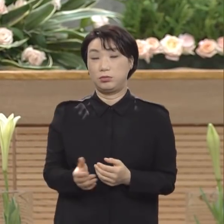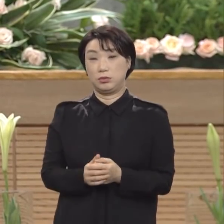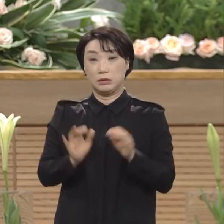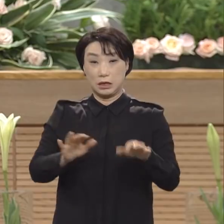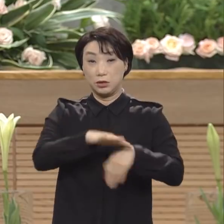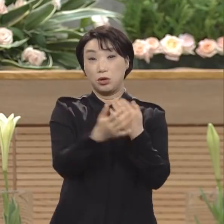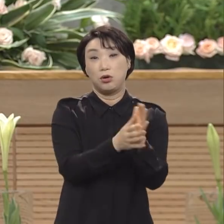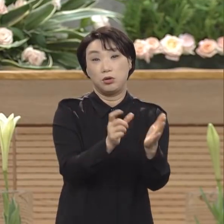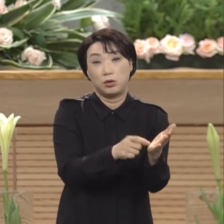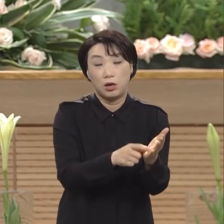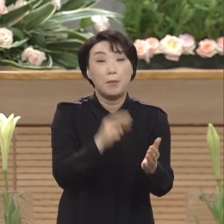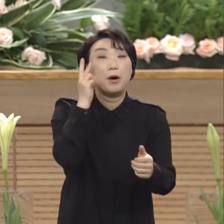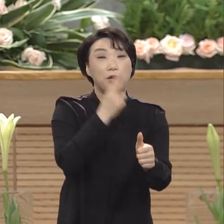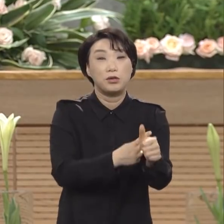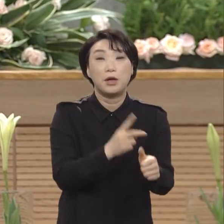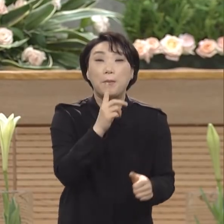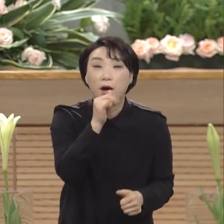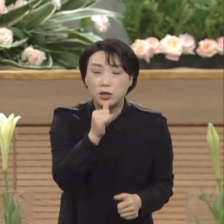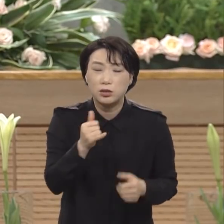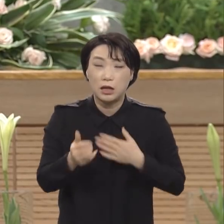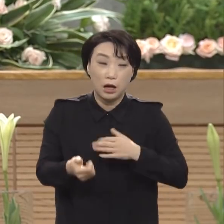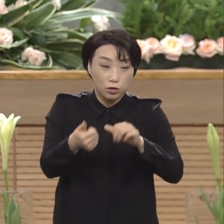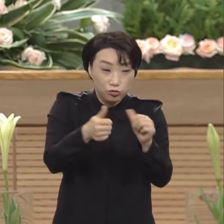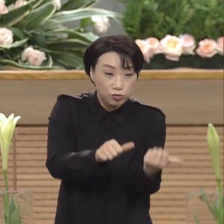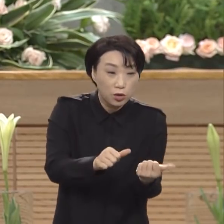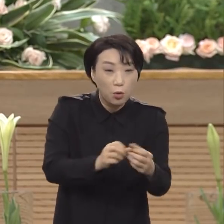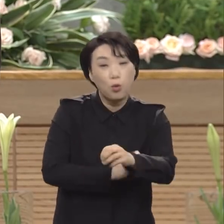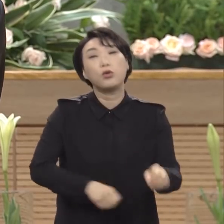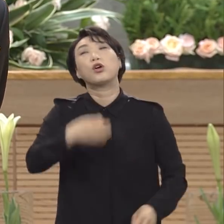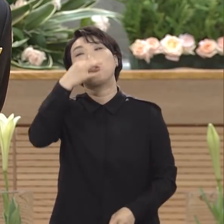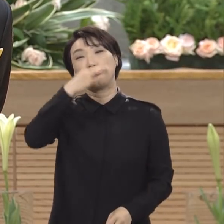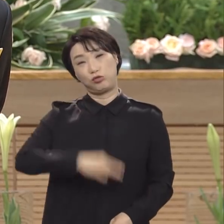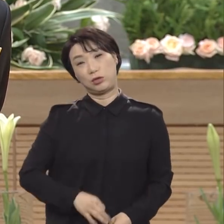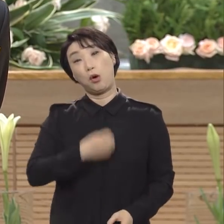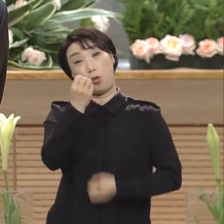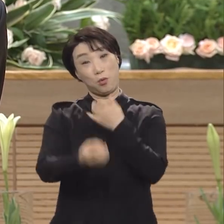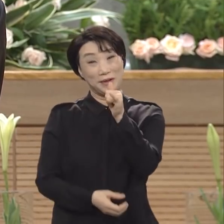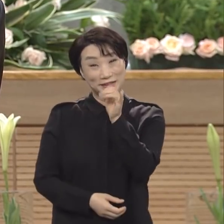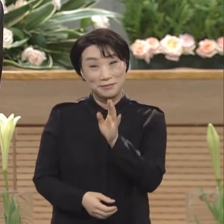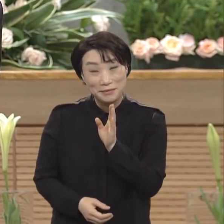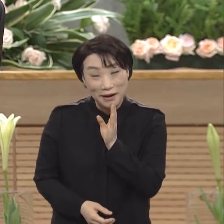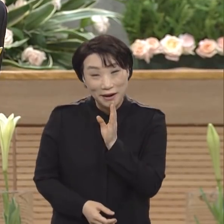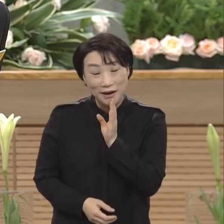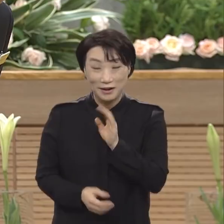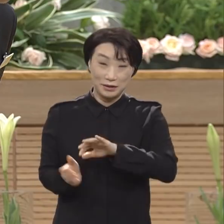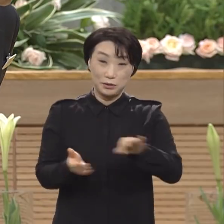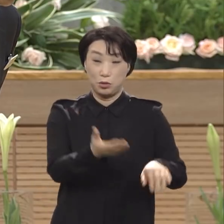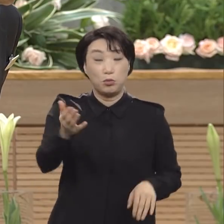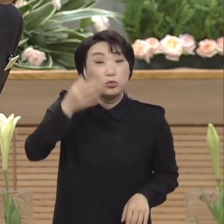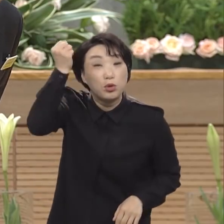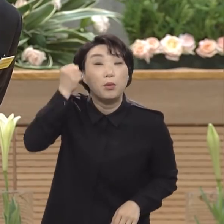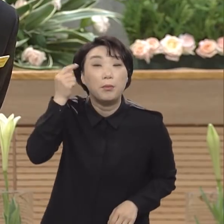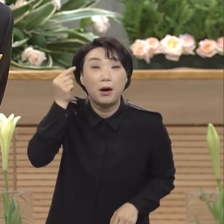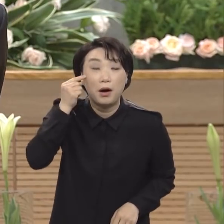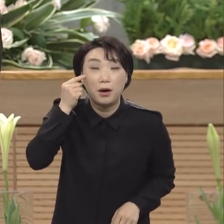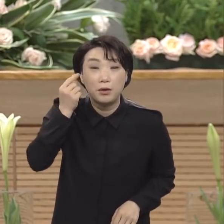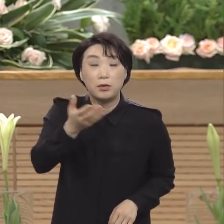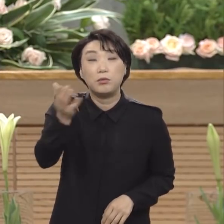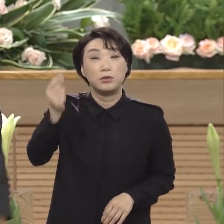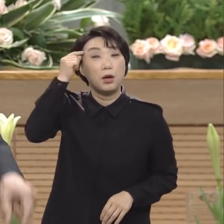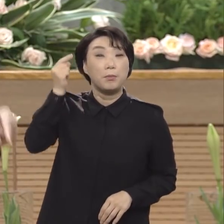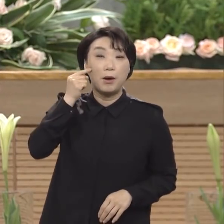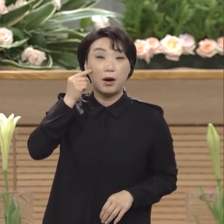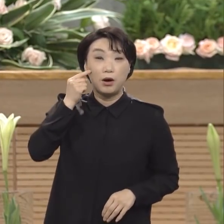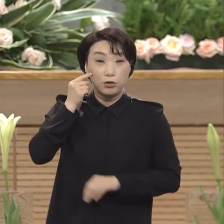그래서 성경은 바울은 내가 죽는 것이 유익이라고 말도 했어. 우리 잘 알아야 돼. 잘